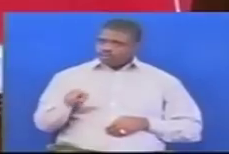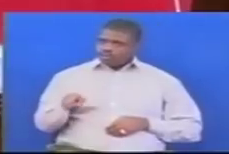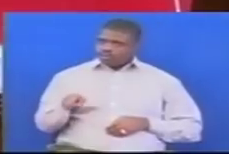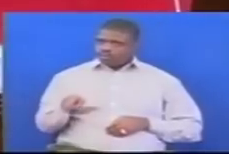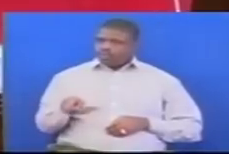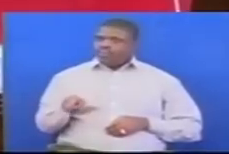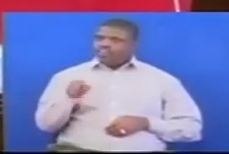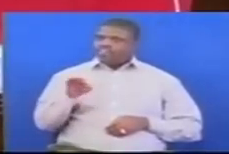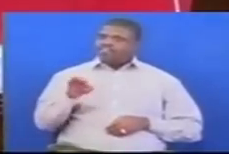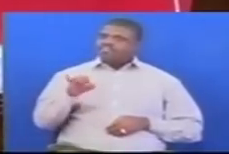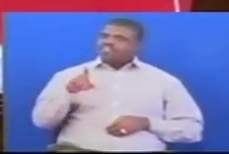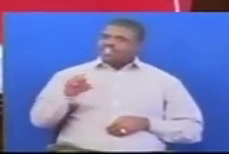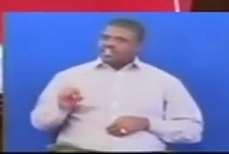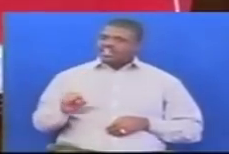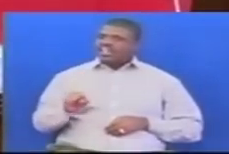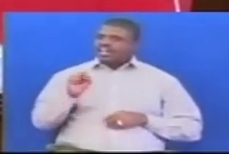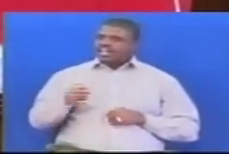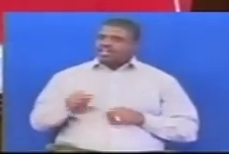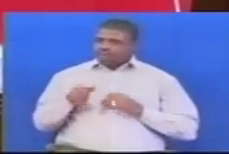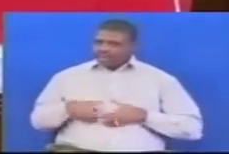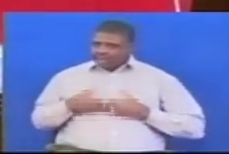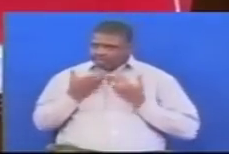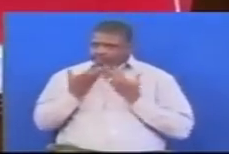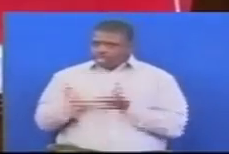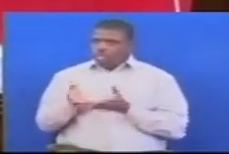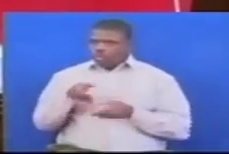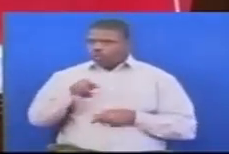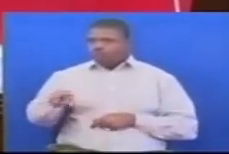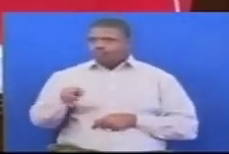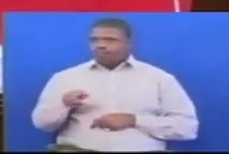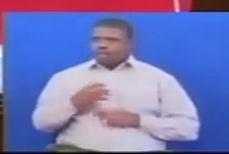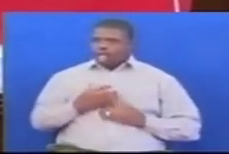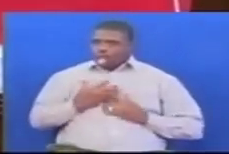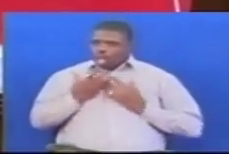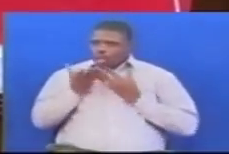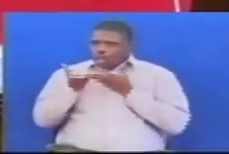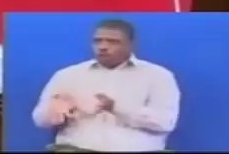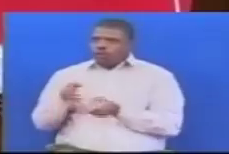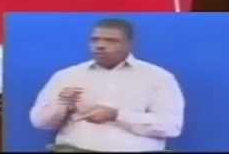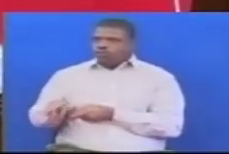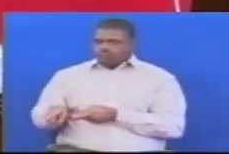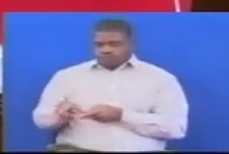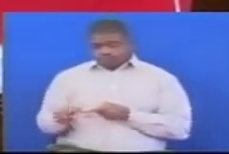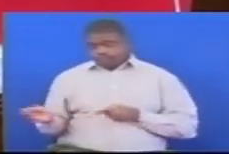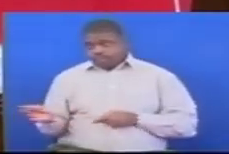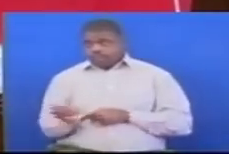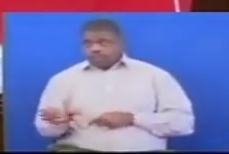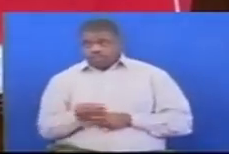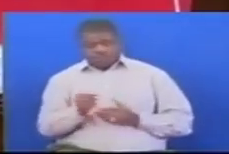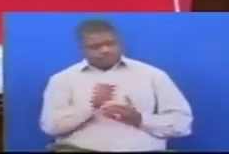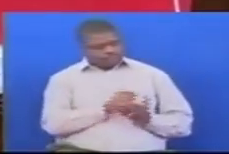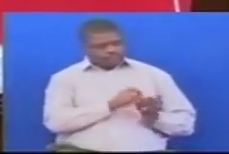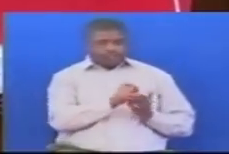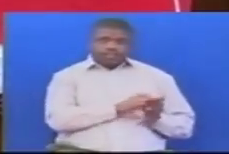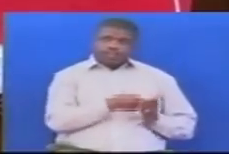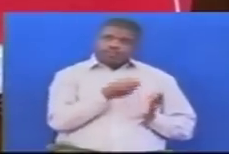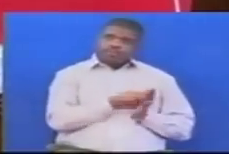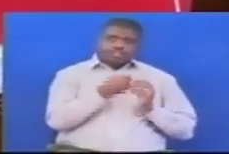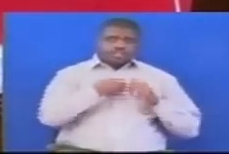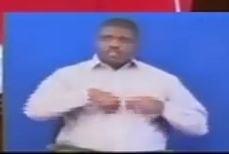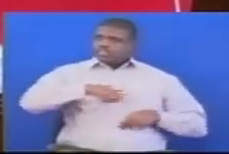la mfili lazima atapike huyo mkandarasi lazima manake yeye ndio alimshawishi yule mtu akaandika pesa kama aligawana si